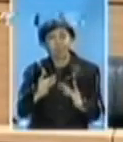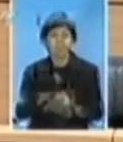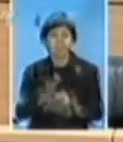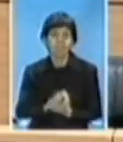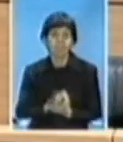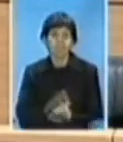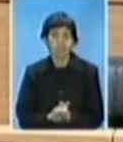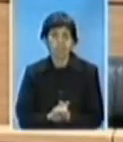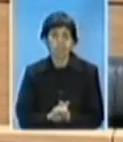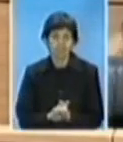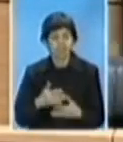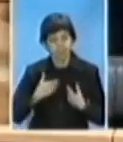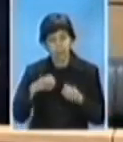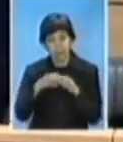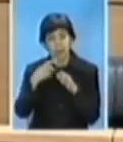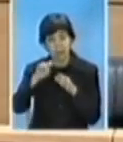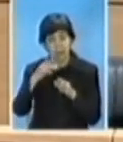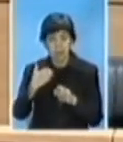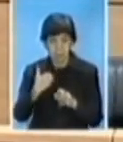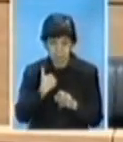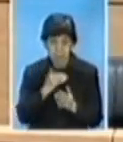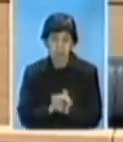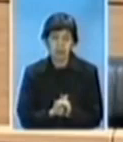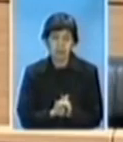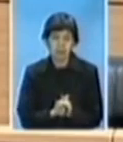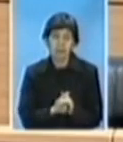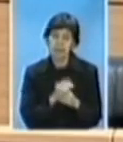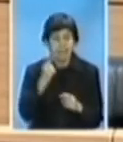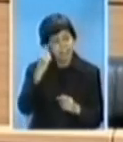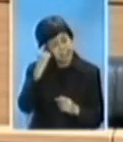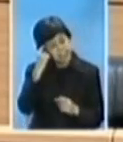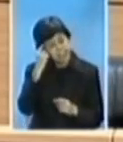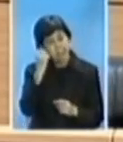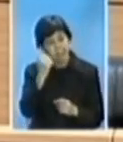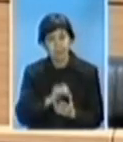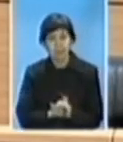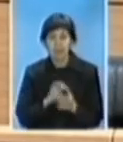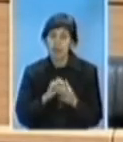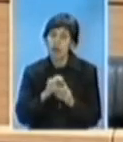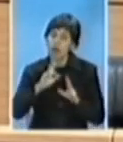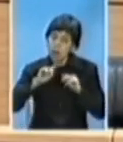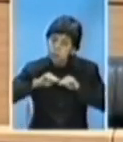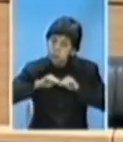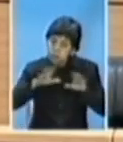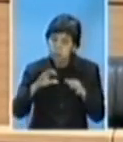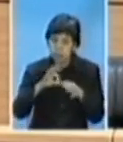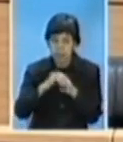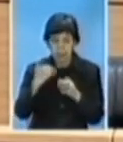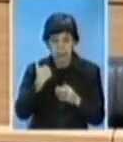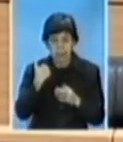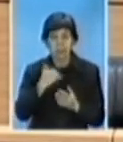นะครับที่พรรคเพื่อไทยได้มีตัวแทนความคิดของสื่อมวลชนเข้ามา